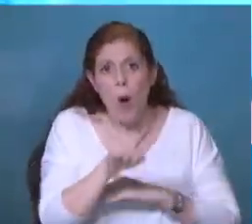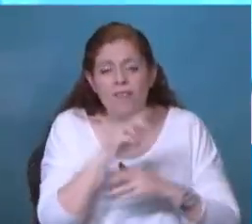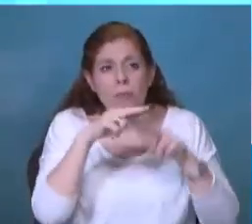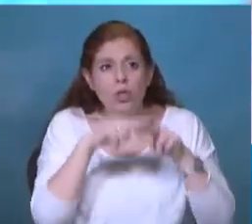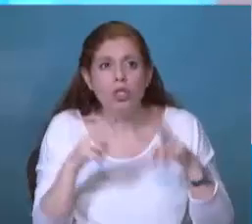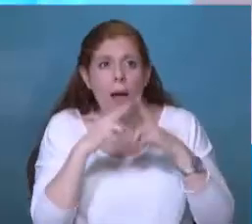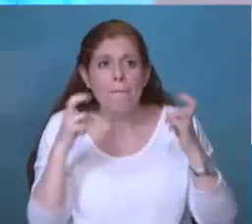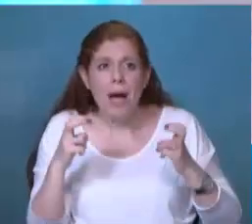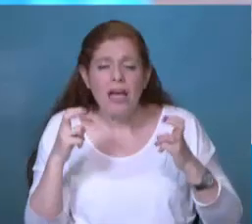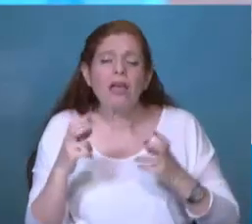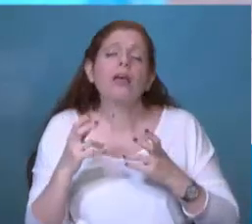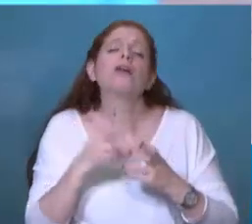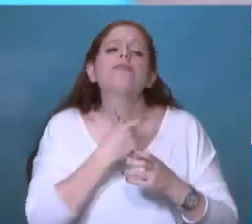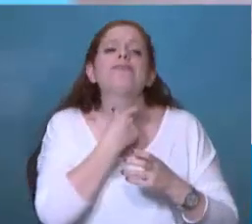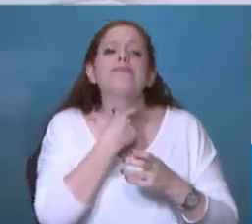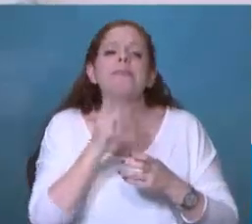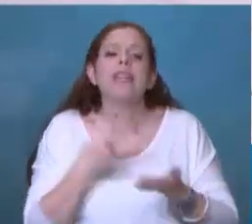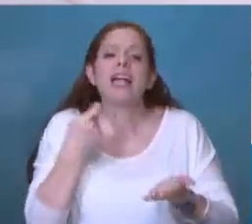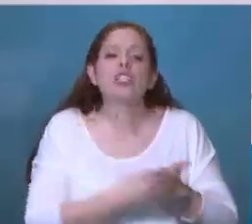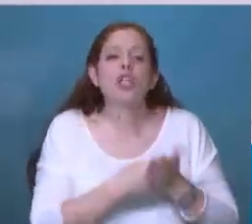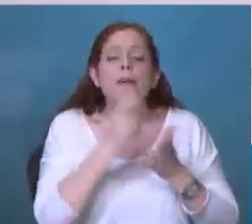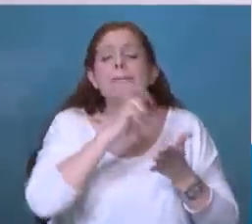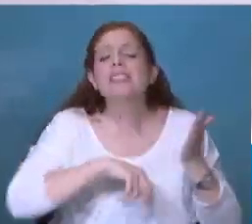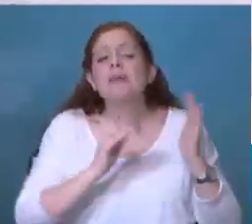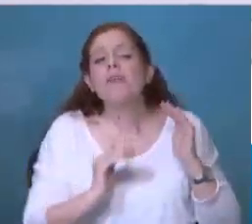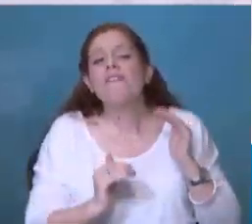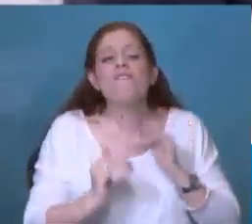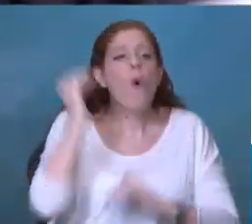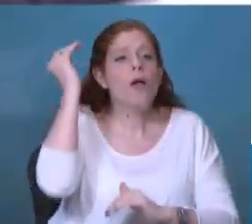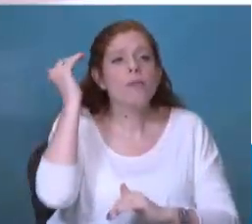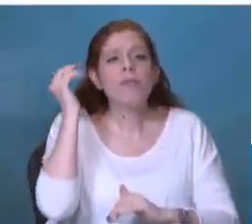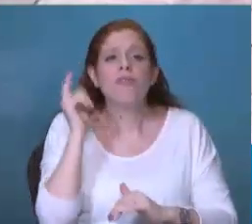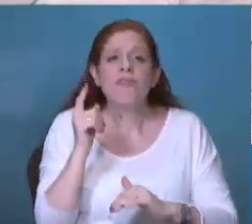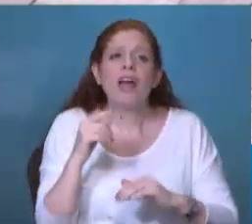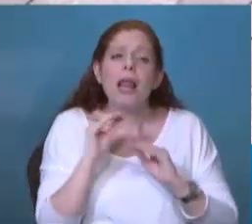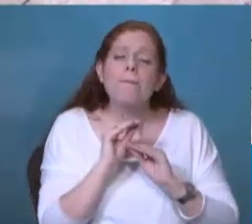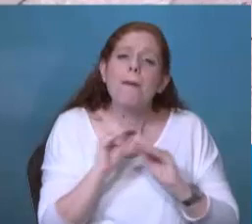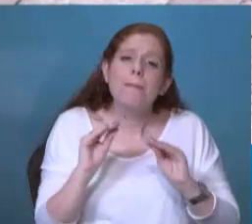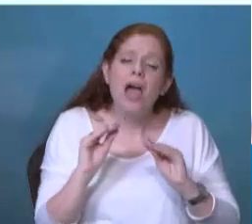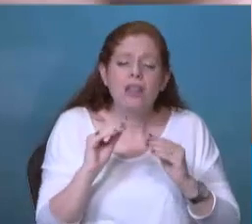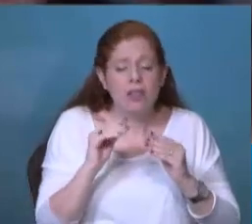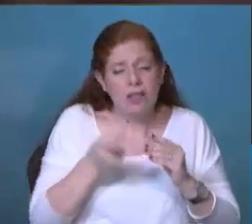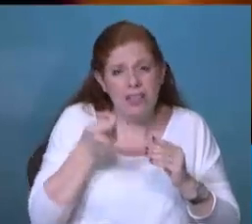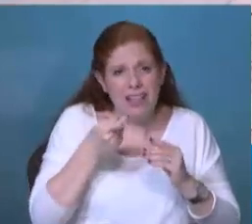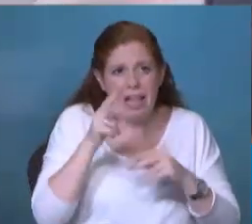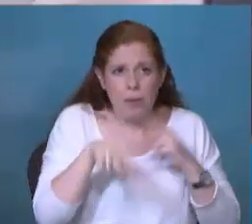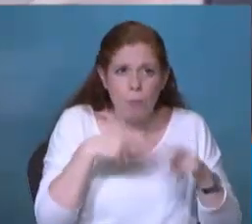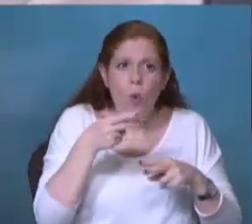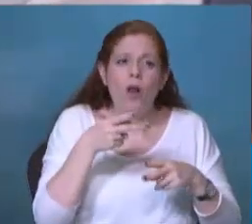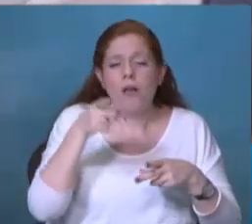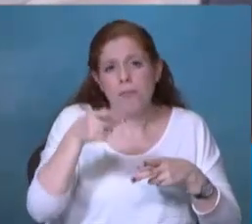נושא בנטל ונאלץ לשלם מיסים גבוהים ולממן את הטיפול היקר בתיירות. ניקיון, תחזוקה,